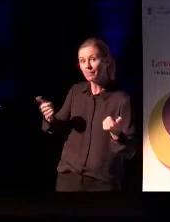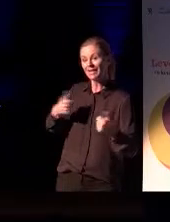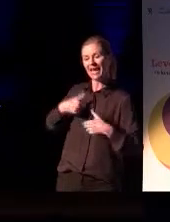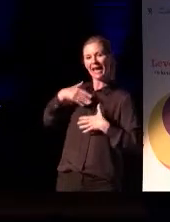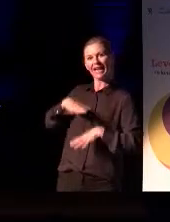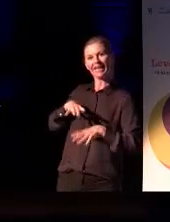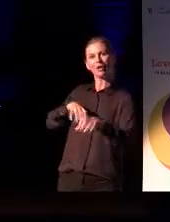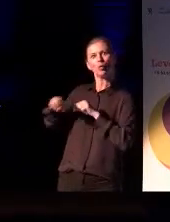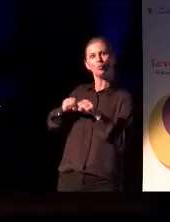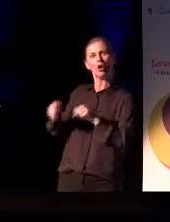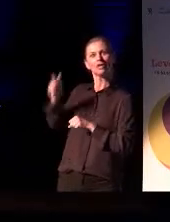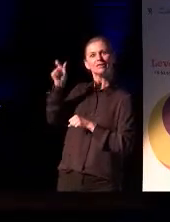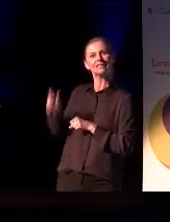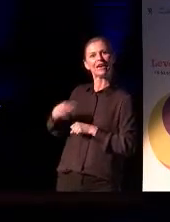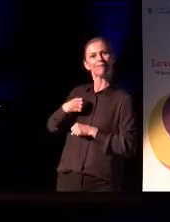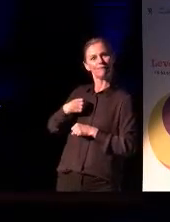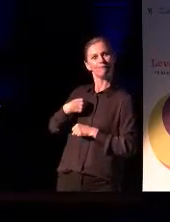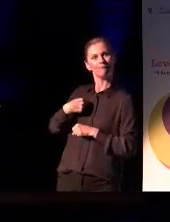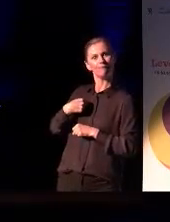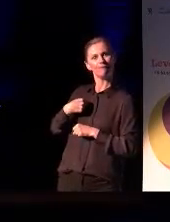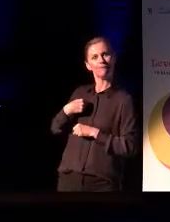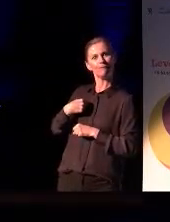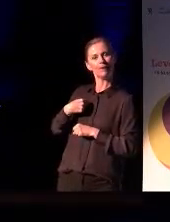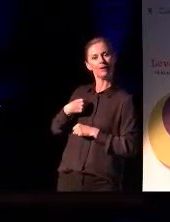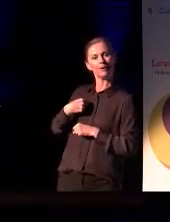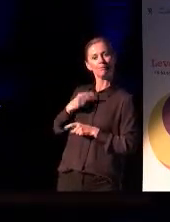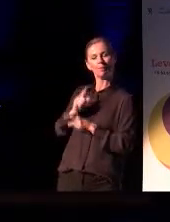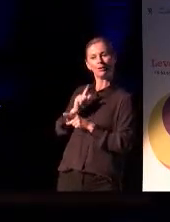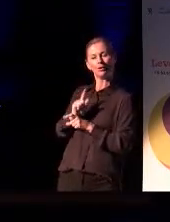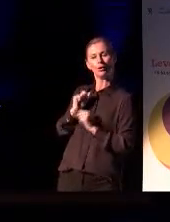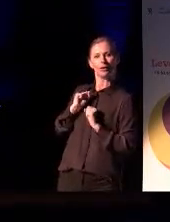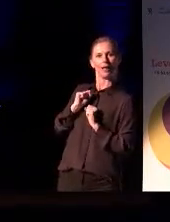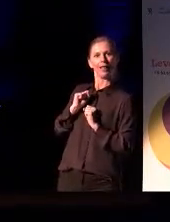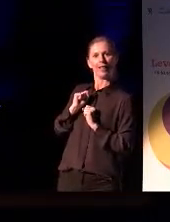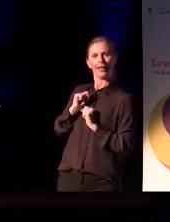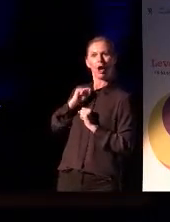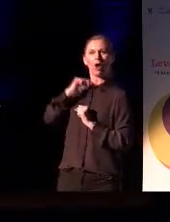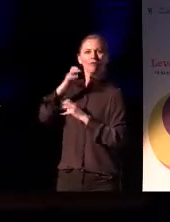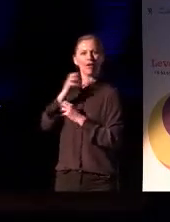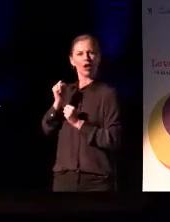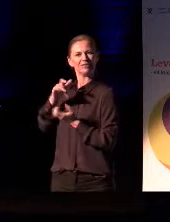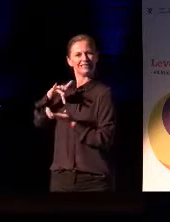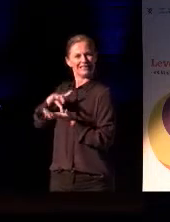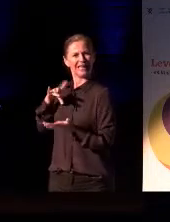være kommunalsjef, så det vil jo bli preget litt av hvor vi hen.